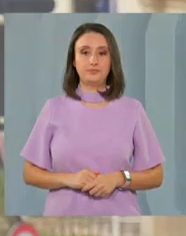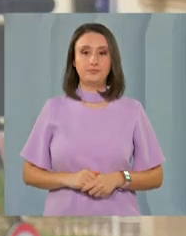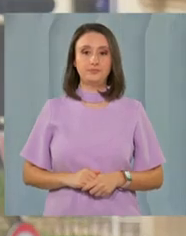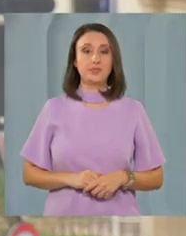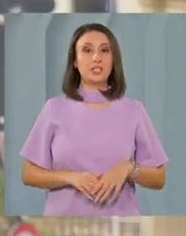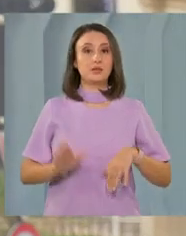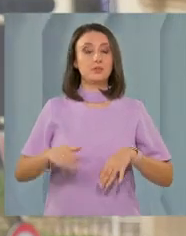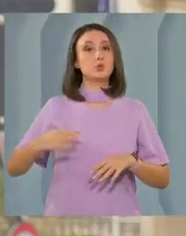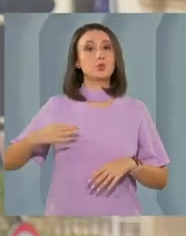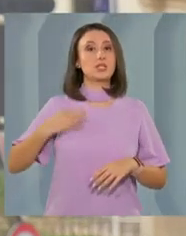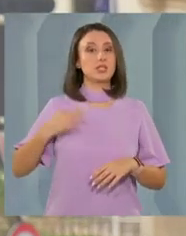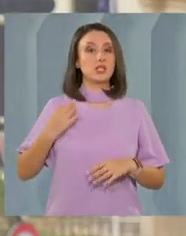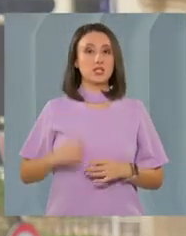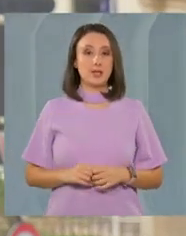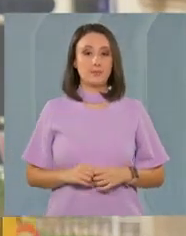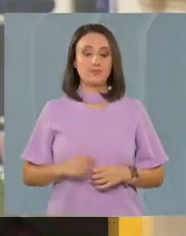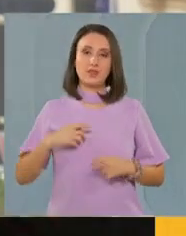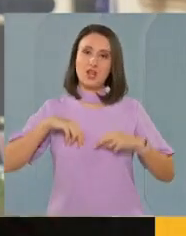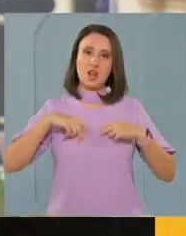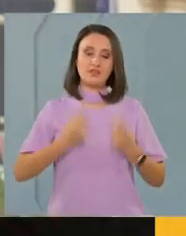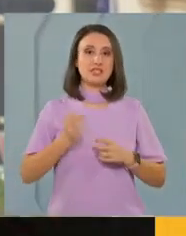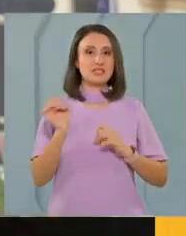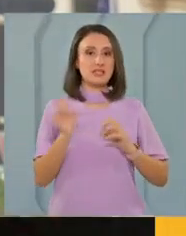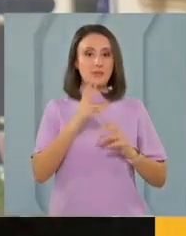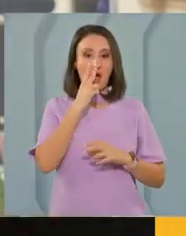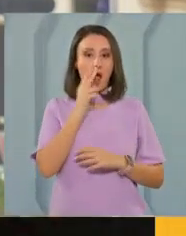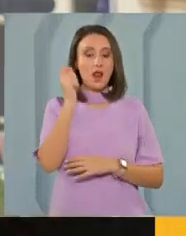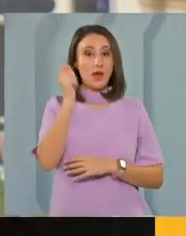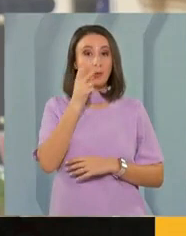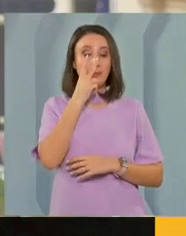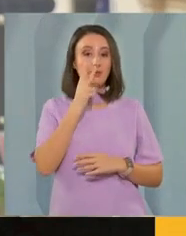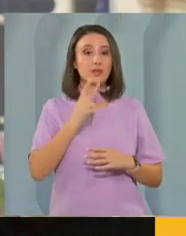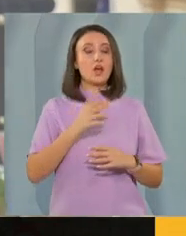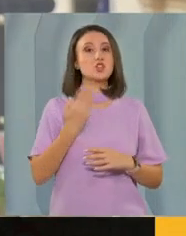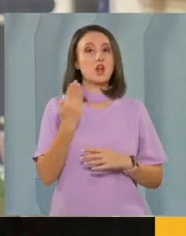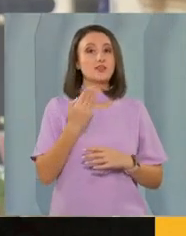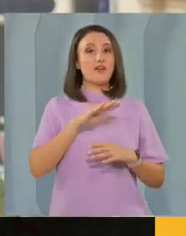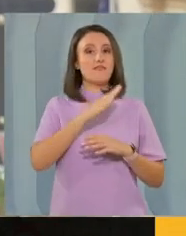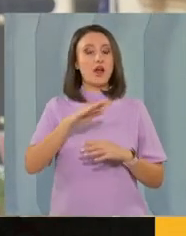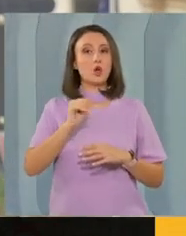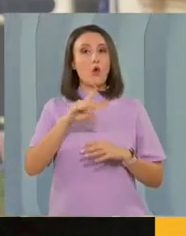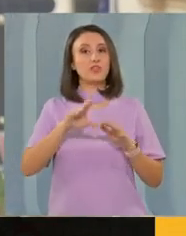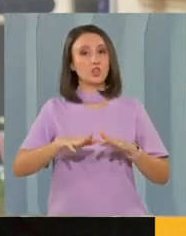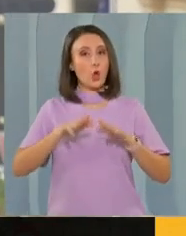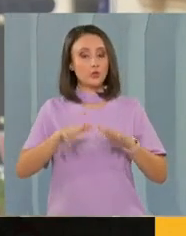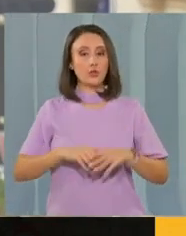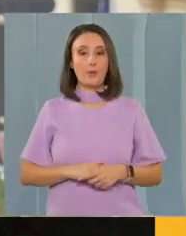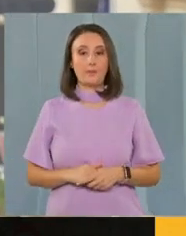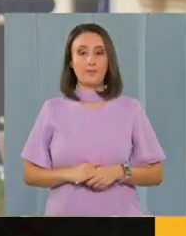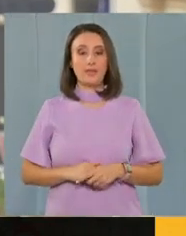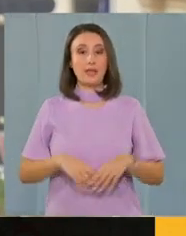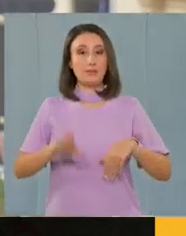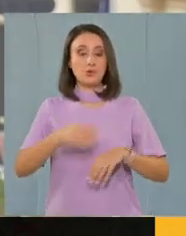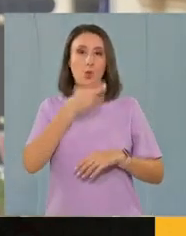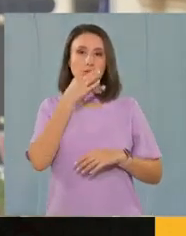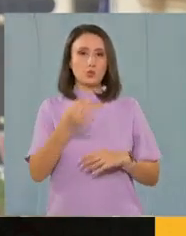ministrul sănătății Alexandru Rafila revine cu semnalele de alarmă privind al șaselea val de copil de 19 ani